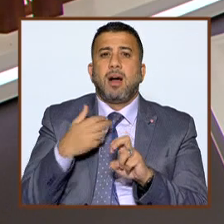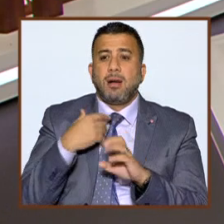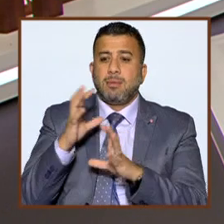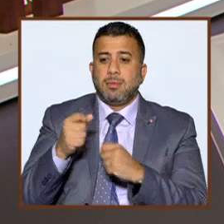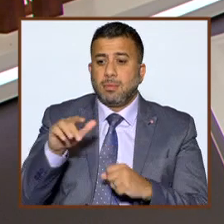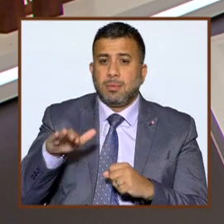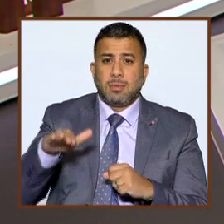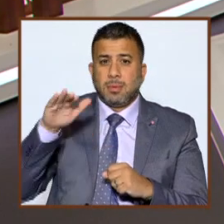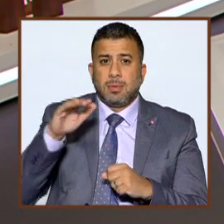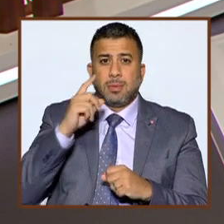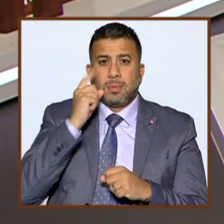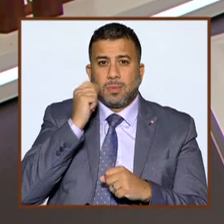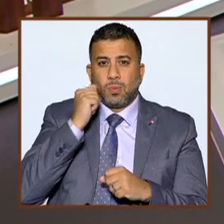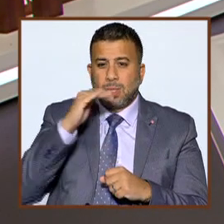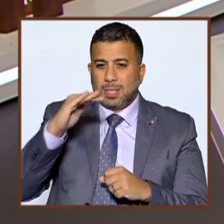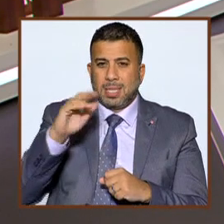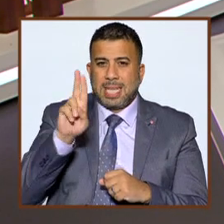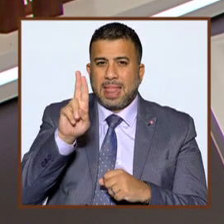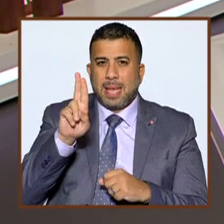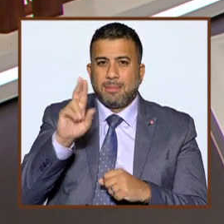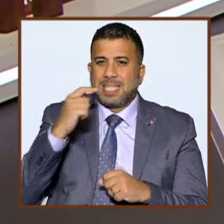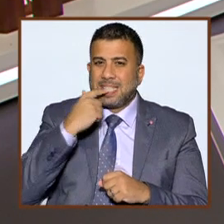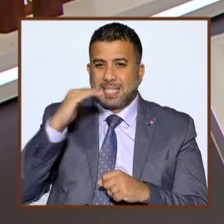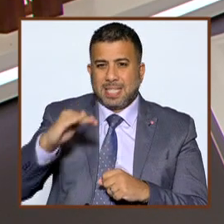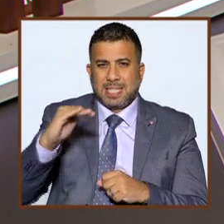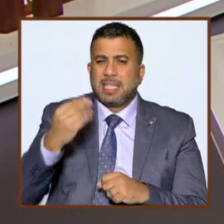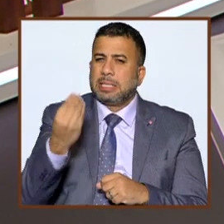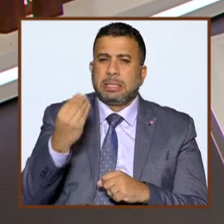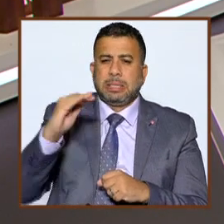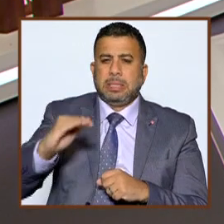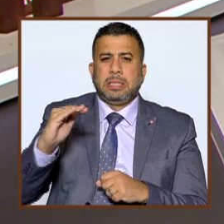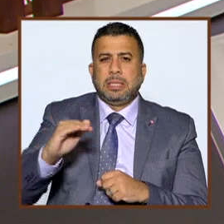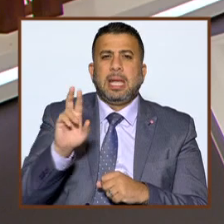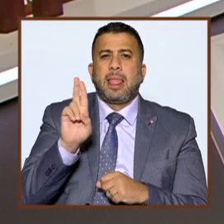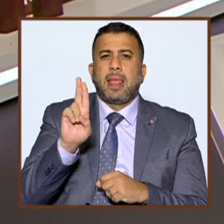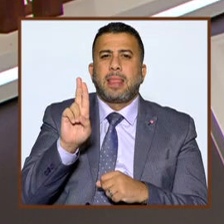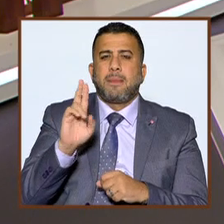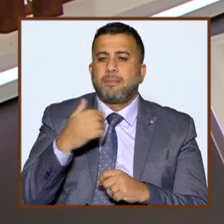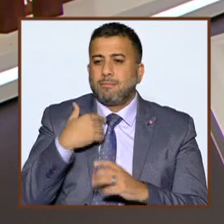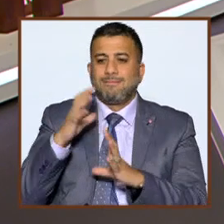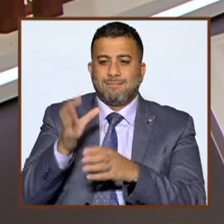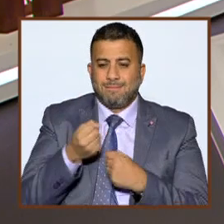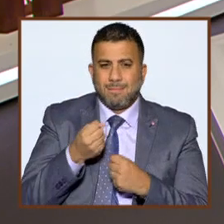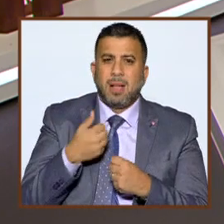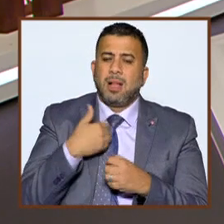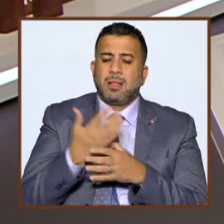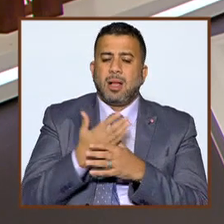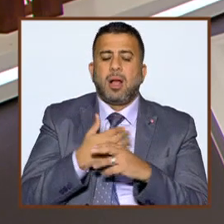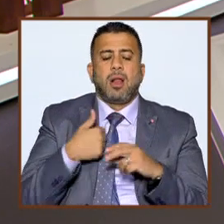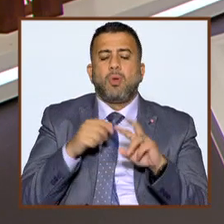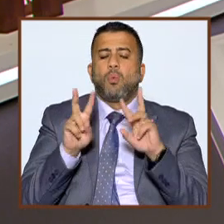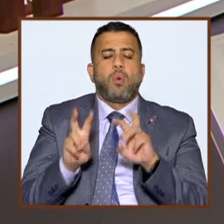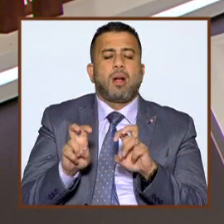كان عمر اليتيم يعني. يعني ما زال يتيم ها؟ أي ما زال يتيم وبوقف الكفالة.